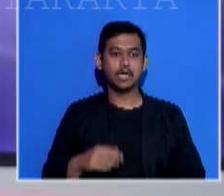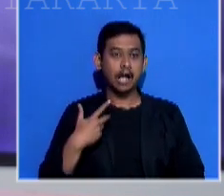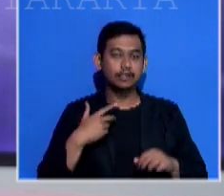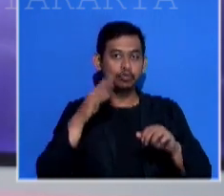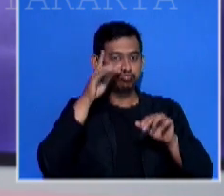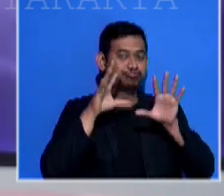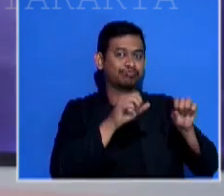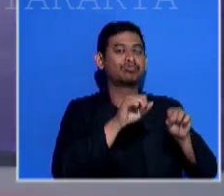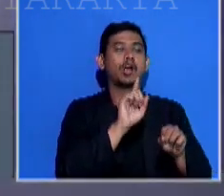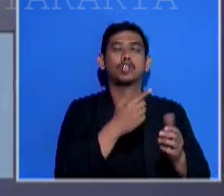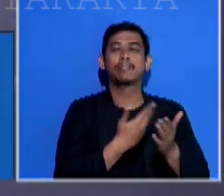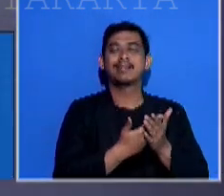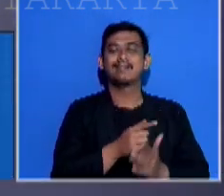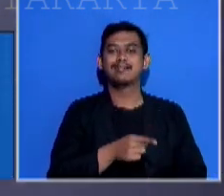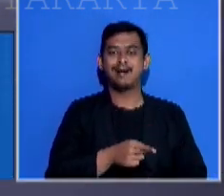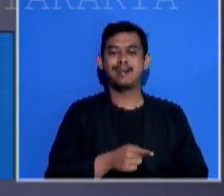hasil curian.